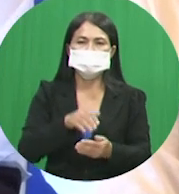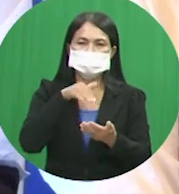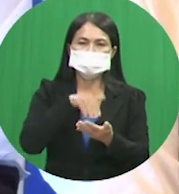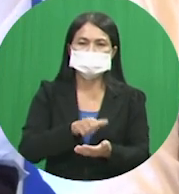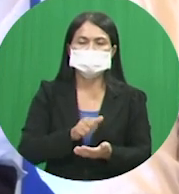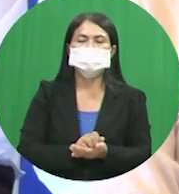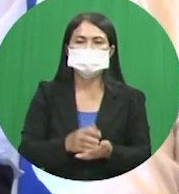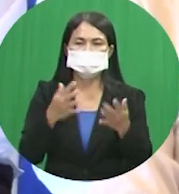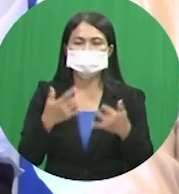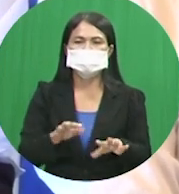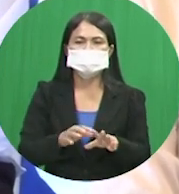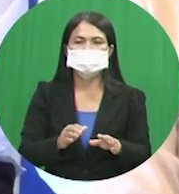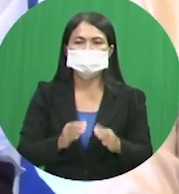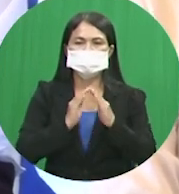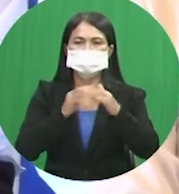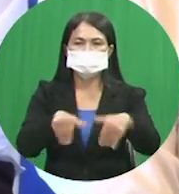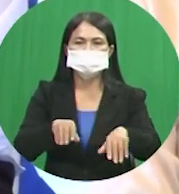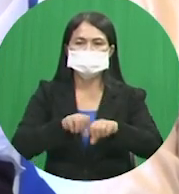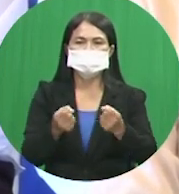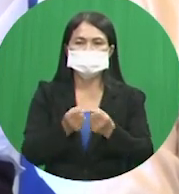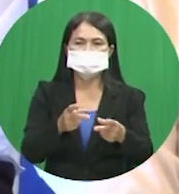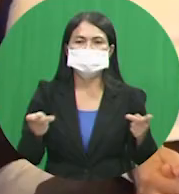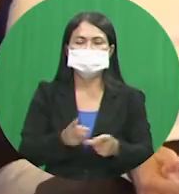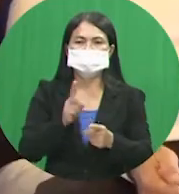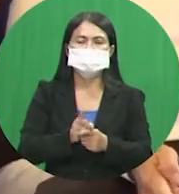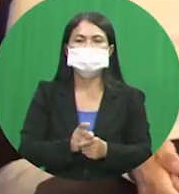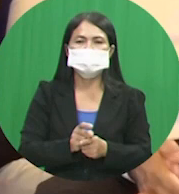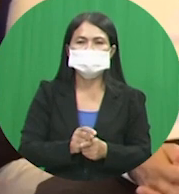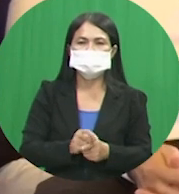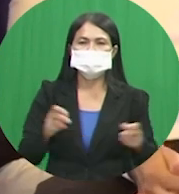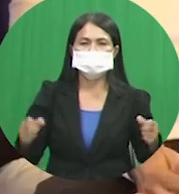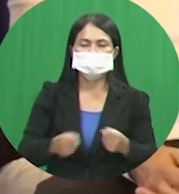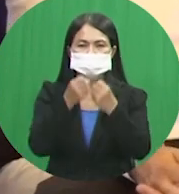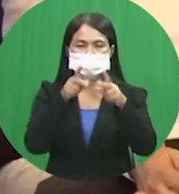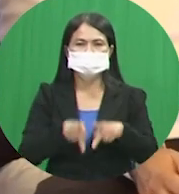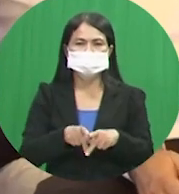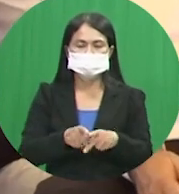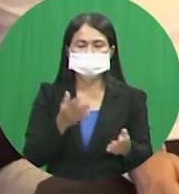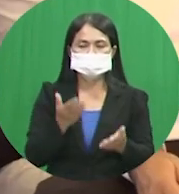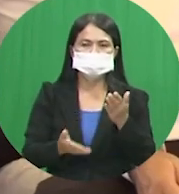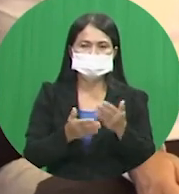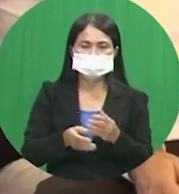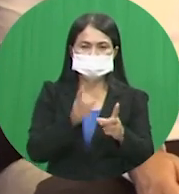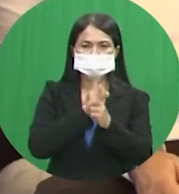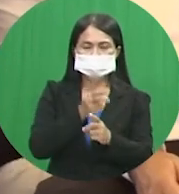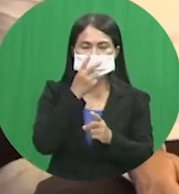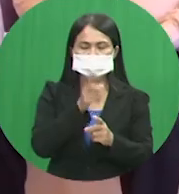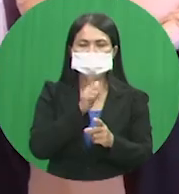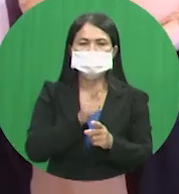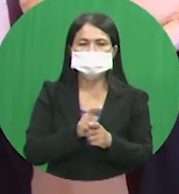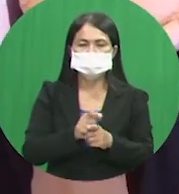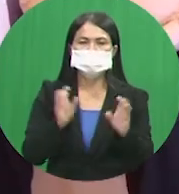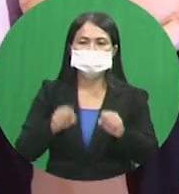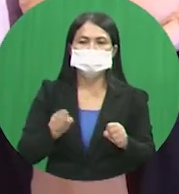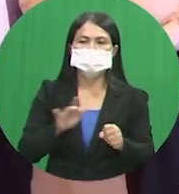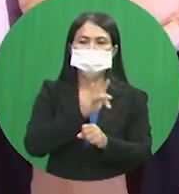ะตื้อห้อยอาบะเพลี้ยตรองกันไลนามวยบังกอการกระทะดอมมนุมายังเวงเตียตามการพินิจจะแสดงคือมัน